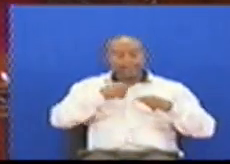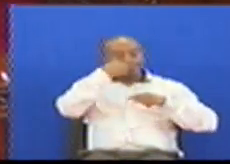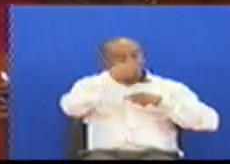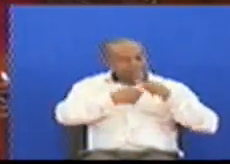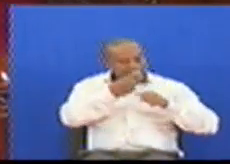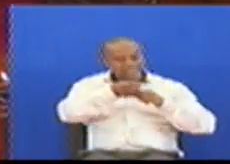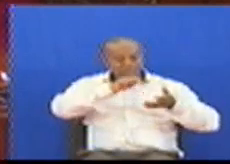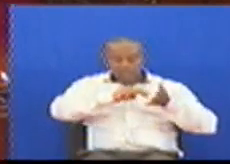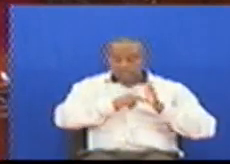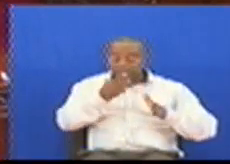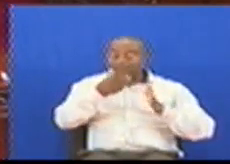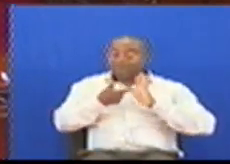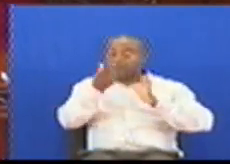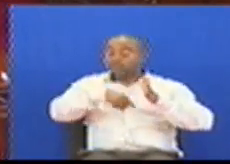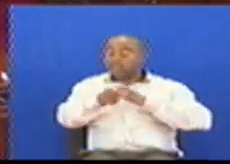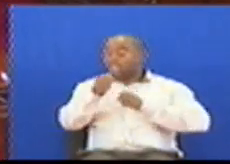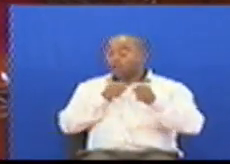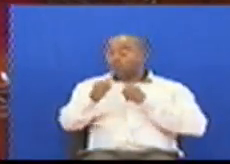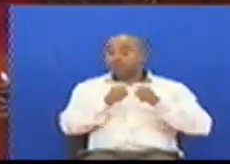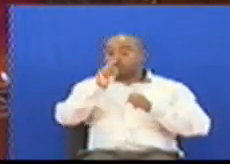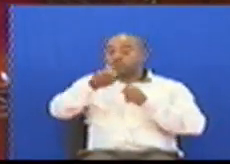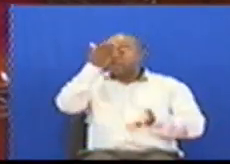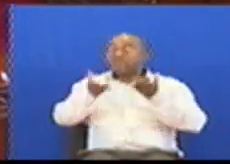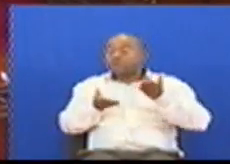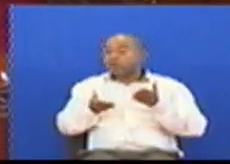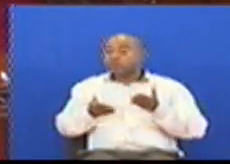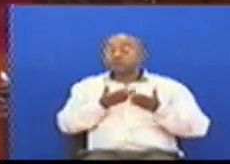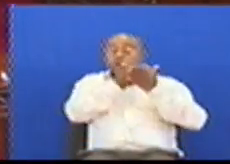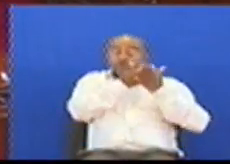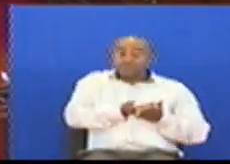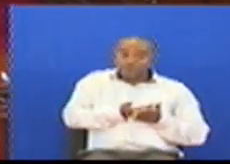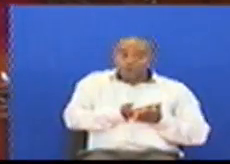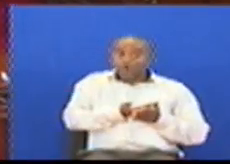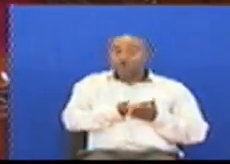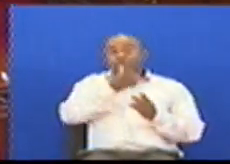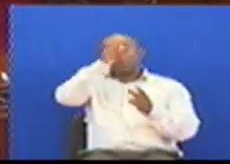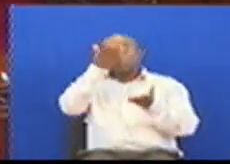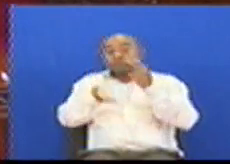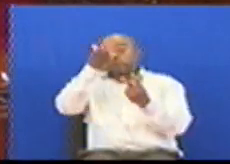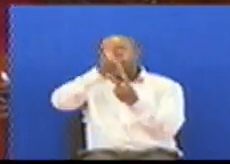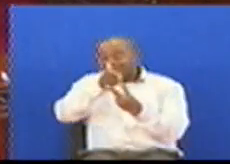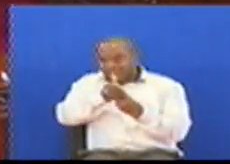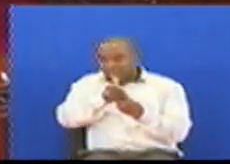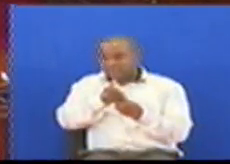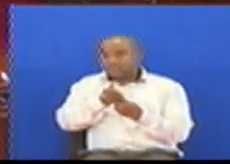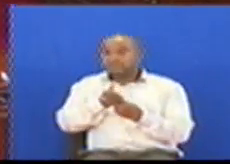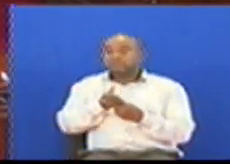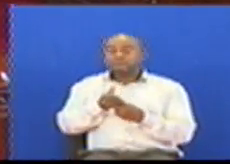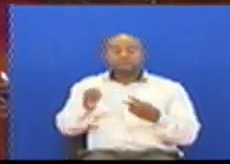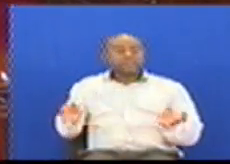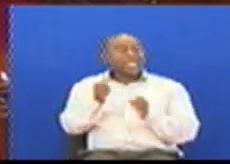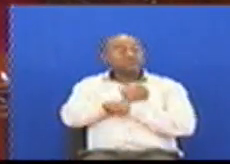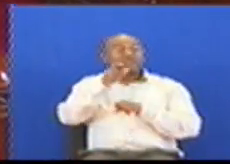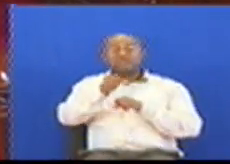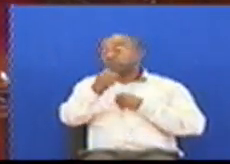Katika ngumi kuna viwango, kuna heavyweight, kuna light middle. Sasa haiwezekani mtu wa